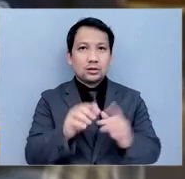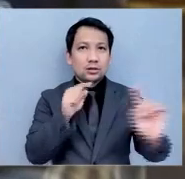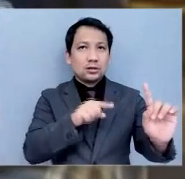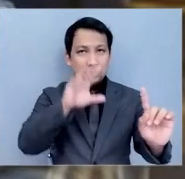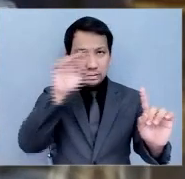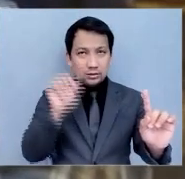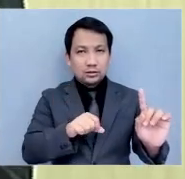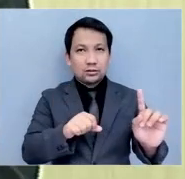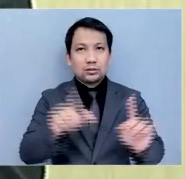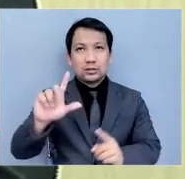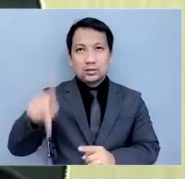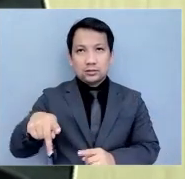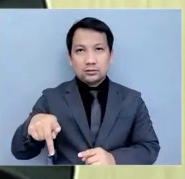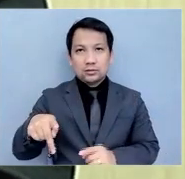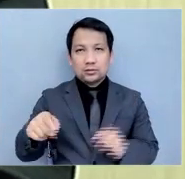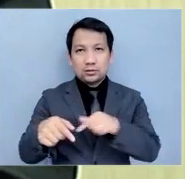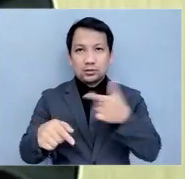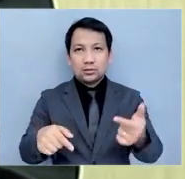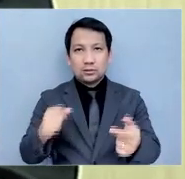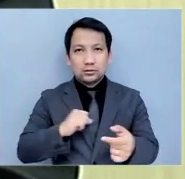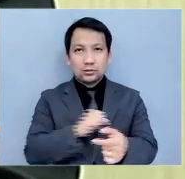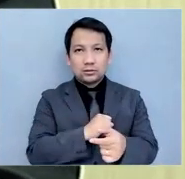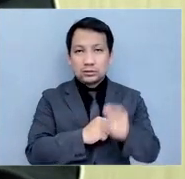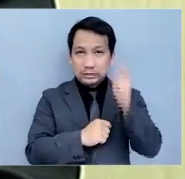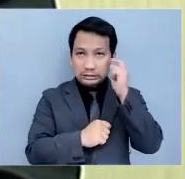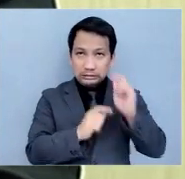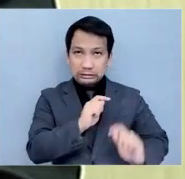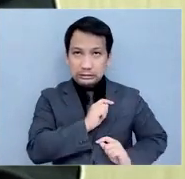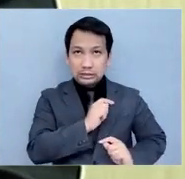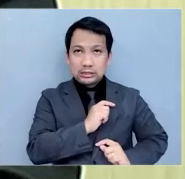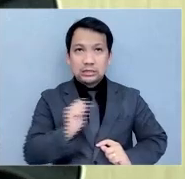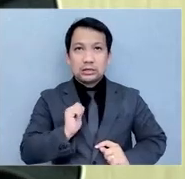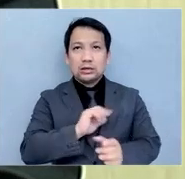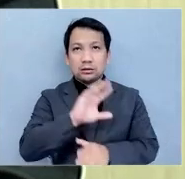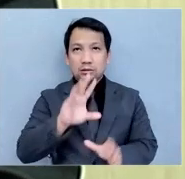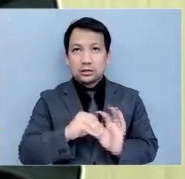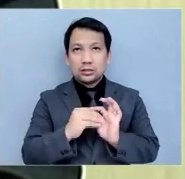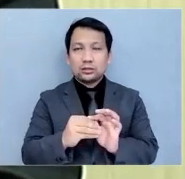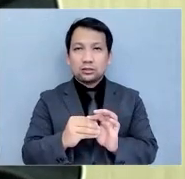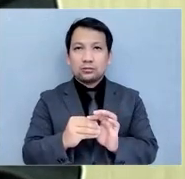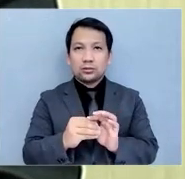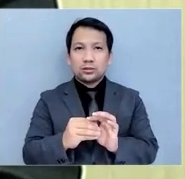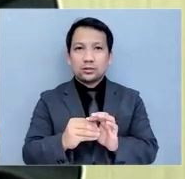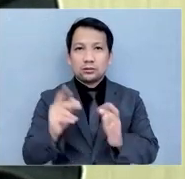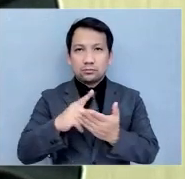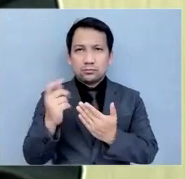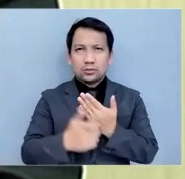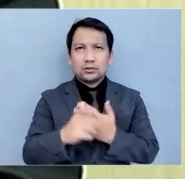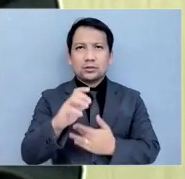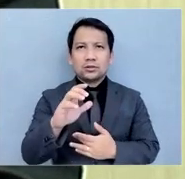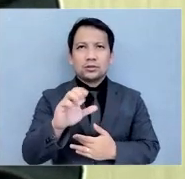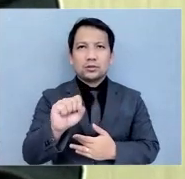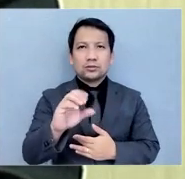ang Liberal Party, pati na si dating Senador Antonio Trillanes, bilang bahagi ng umano'y Project Sodoma na balak pabagsakin